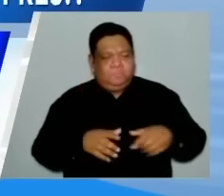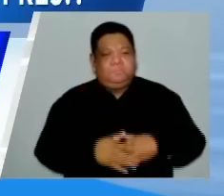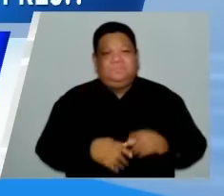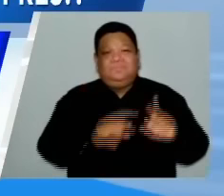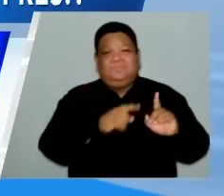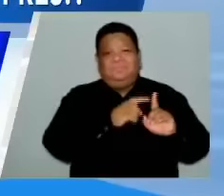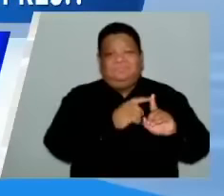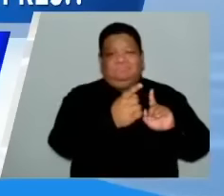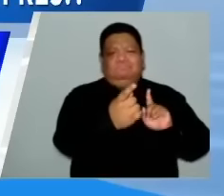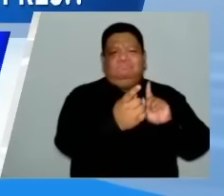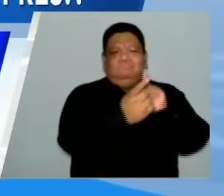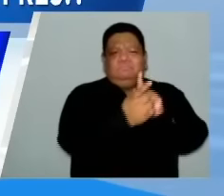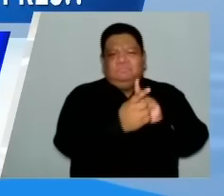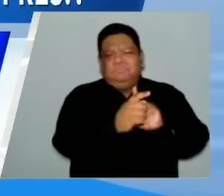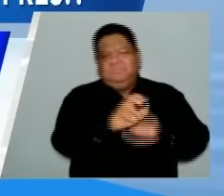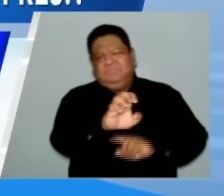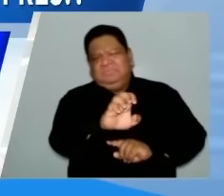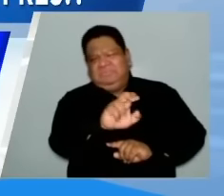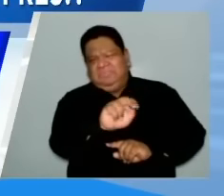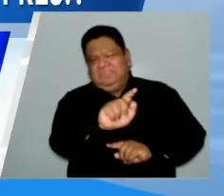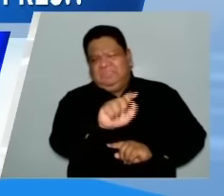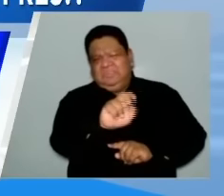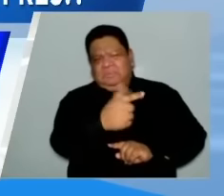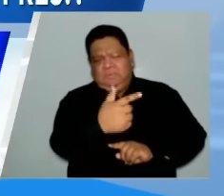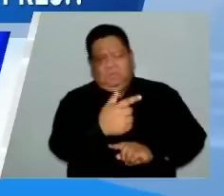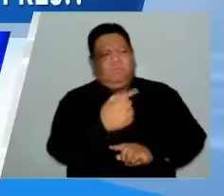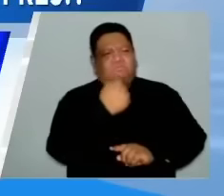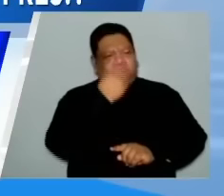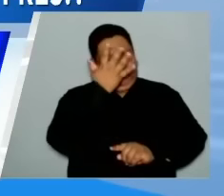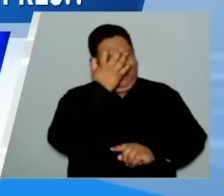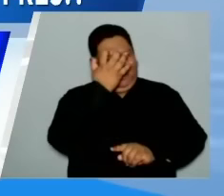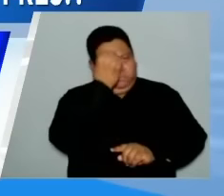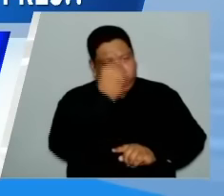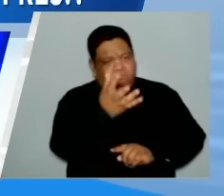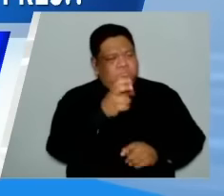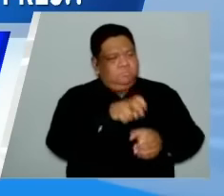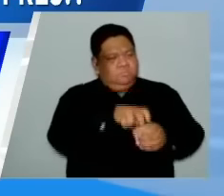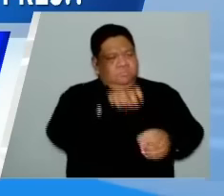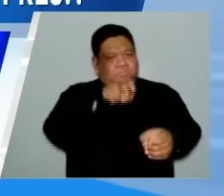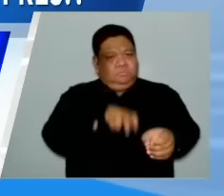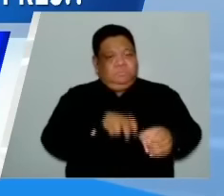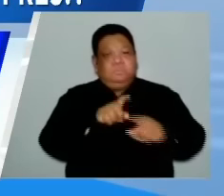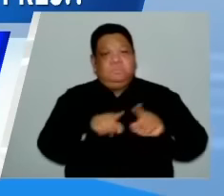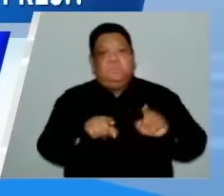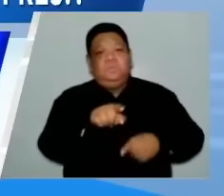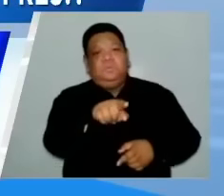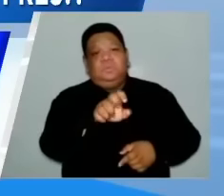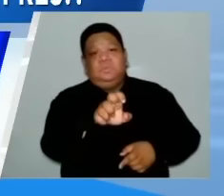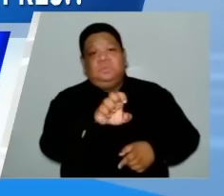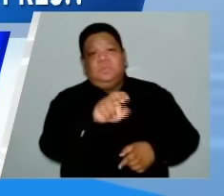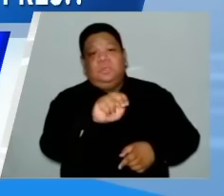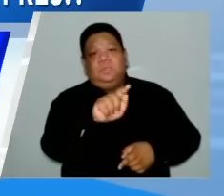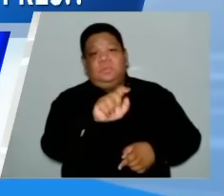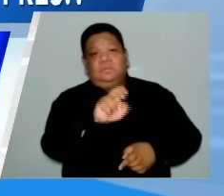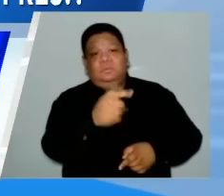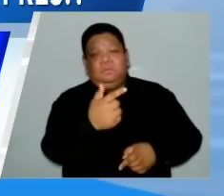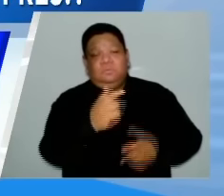ang kanyang planong umatras na bilang testigo sa Senado. Pero ang sabi ni Enteng Canada, sabi niya na